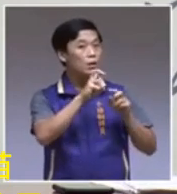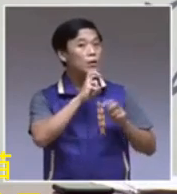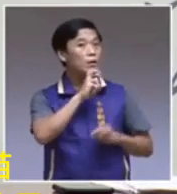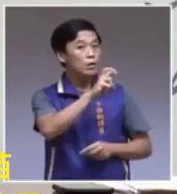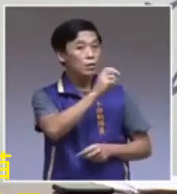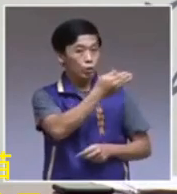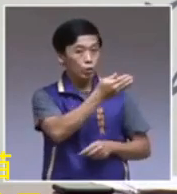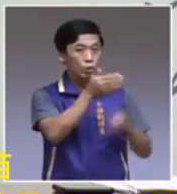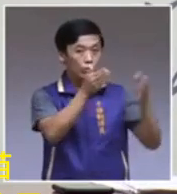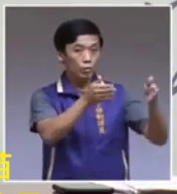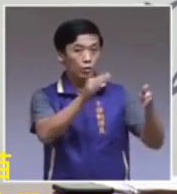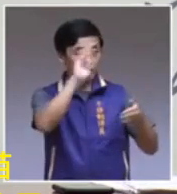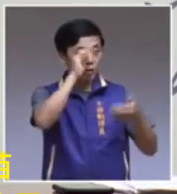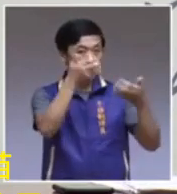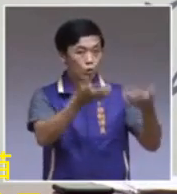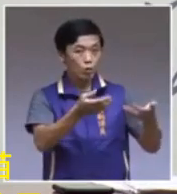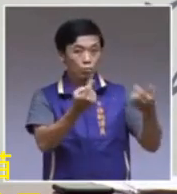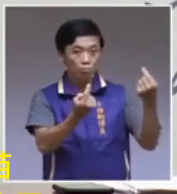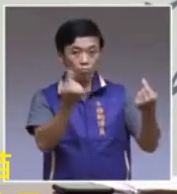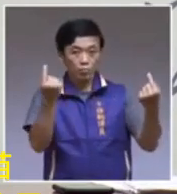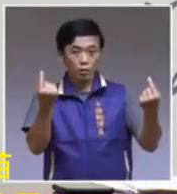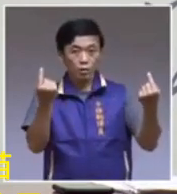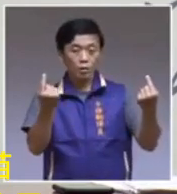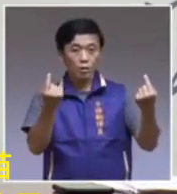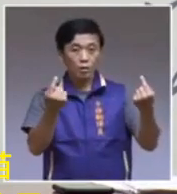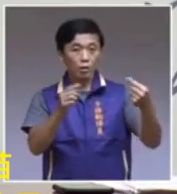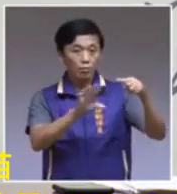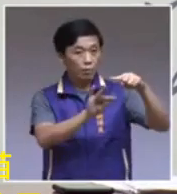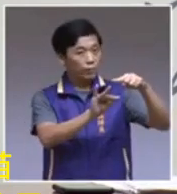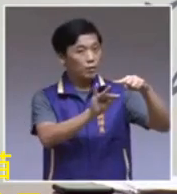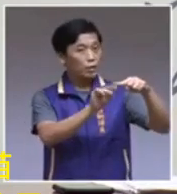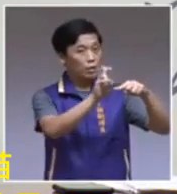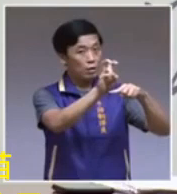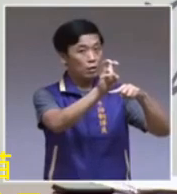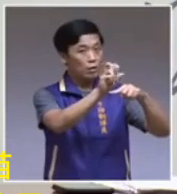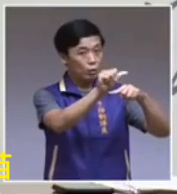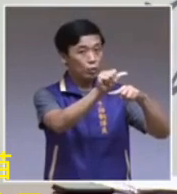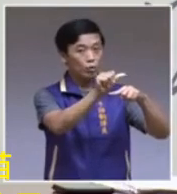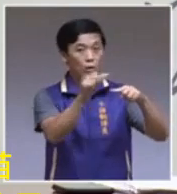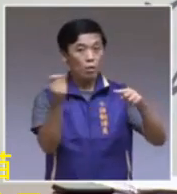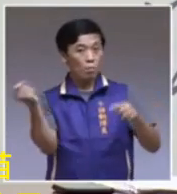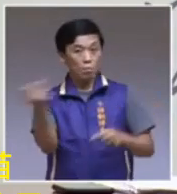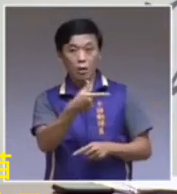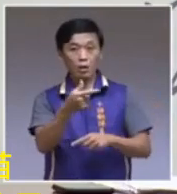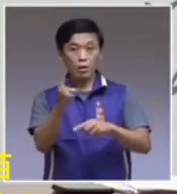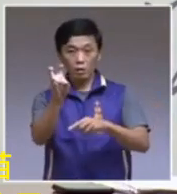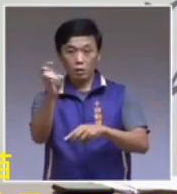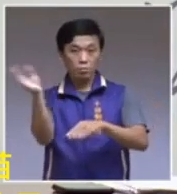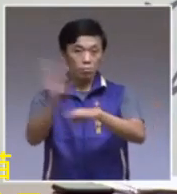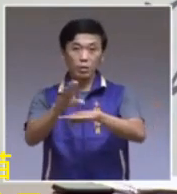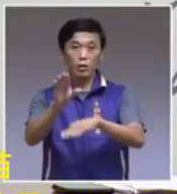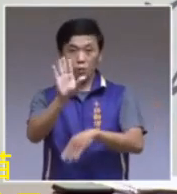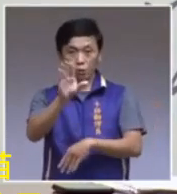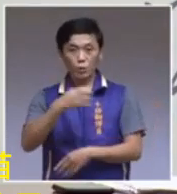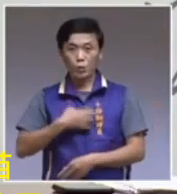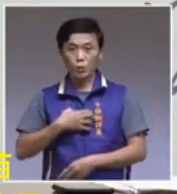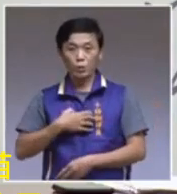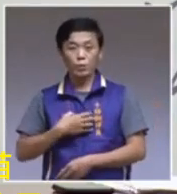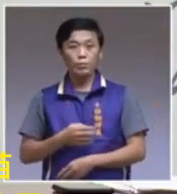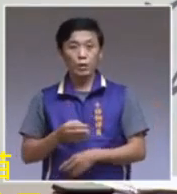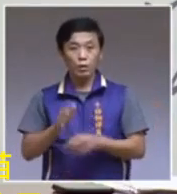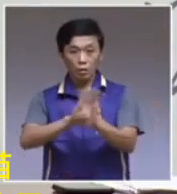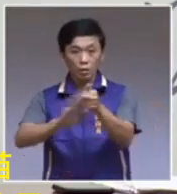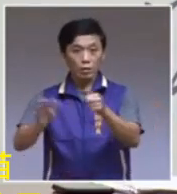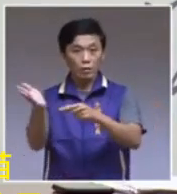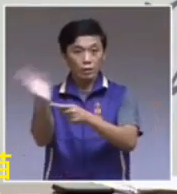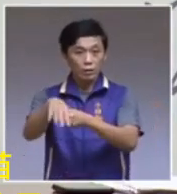的重症比率大概 2.5% 左右，就足足多了20倍了。那致死率的部